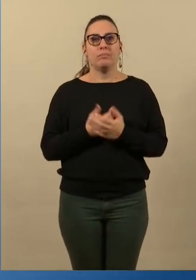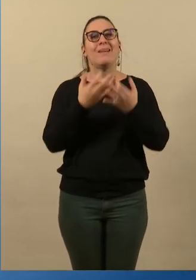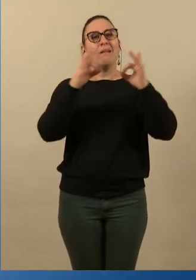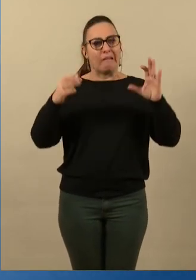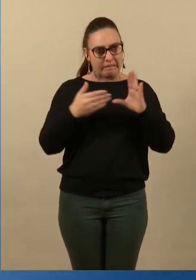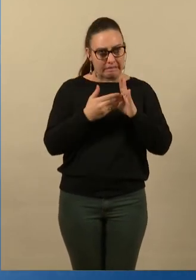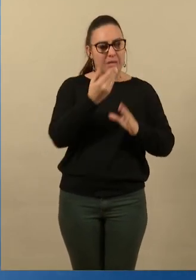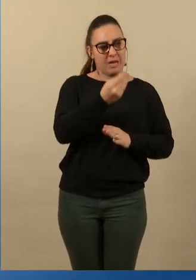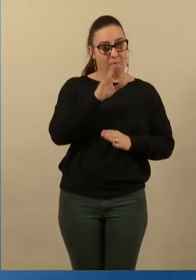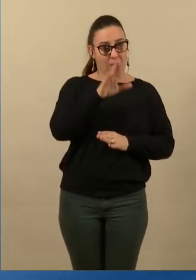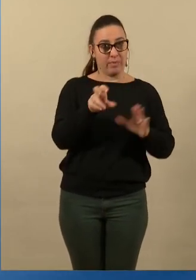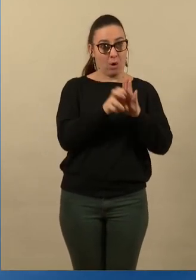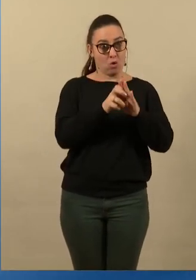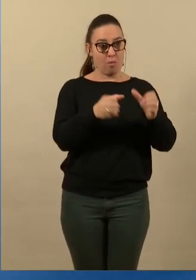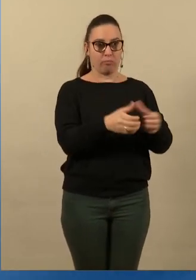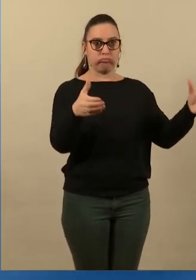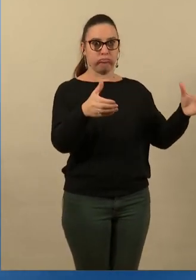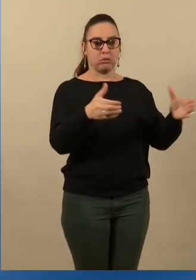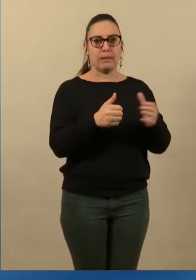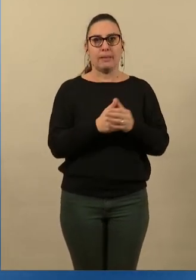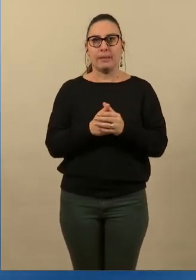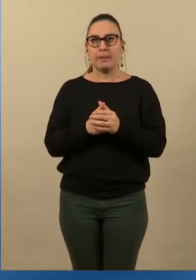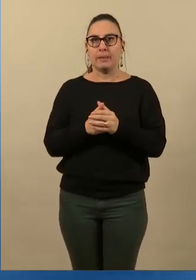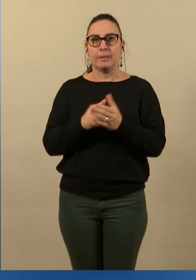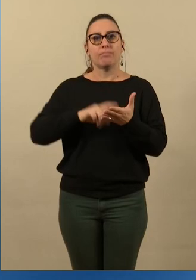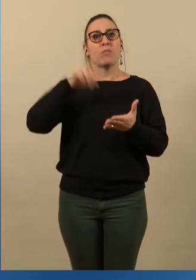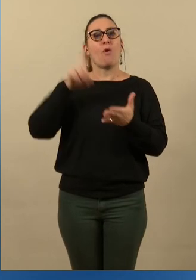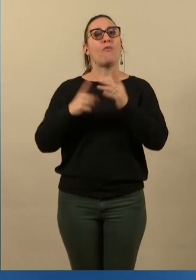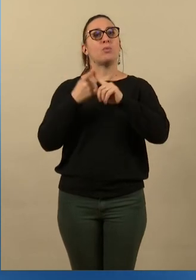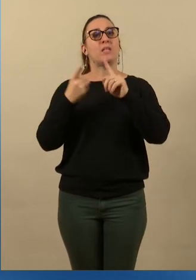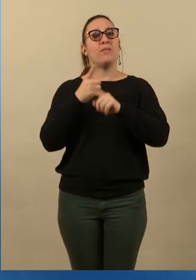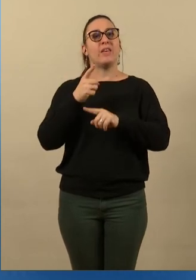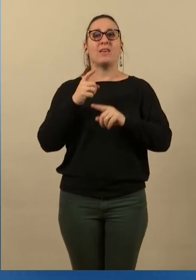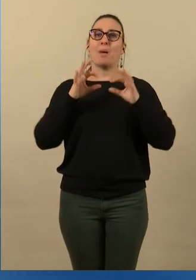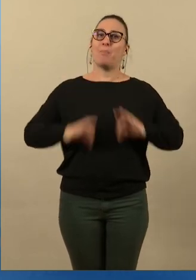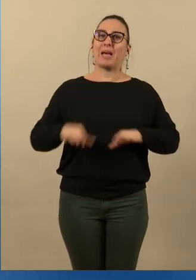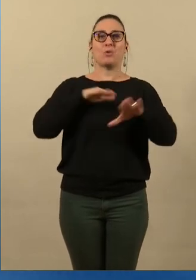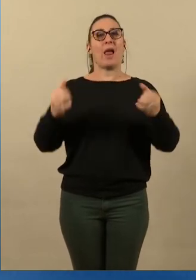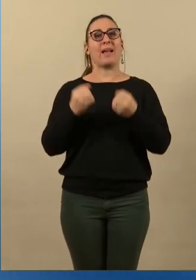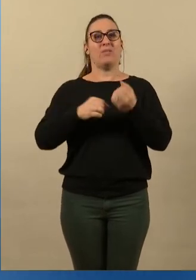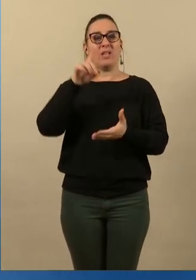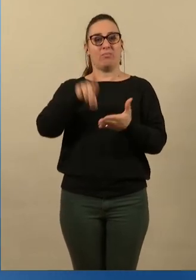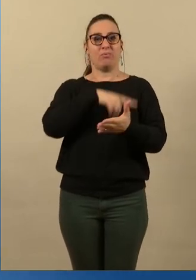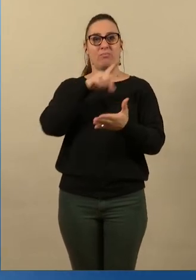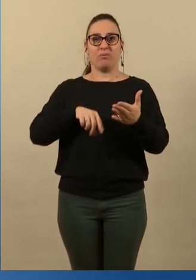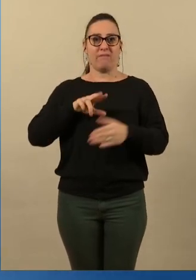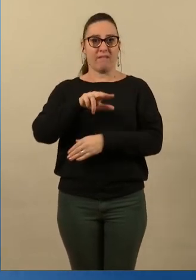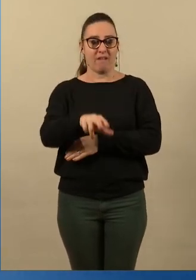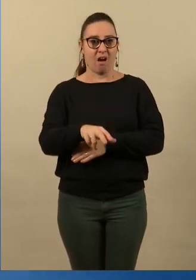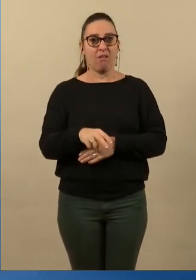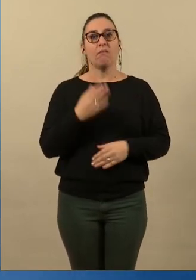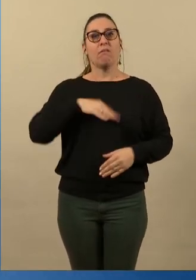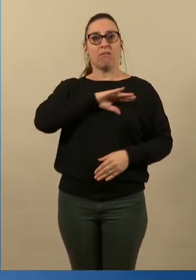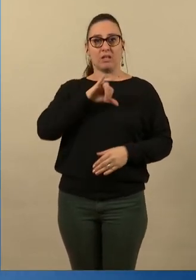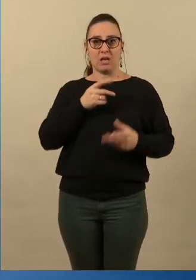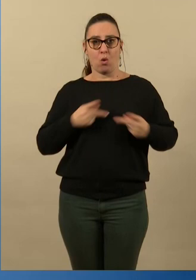enfants sur Grenoble prévoyant la suppression d'un fond spécifique pour les activités périscolaires aujourd'hui dévolue aux communes ayant conservé